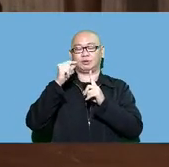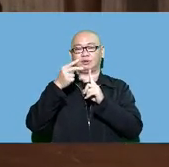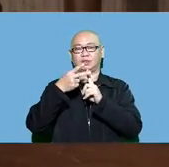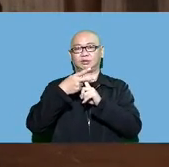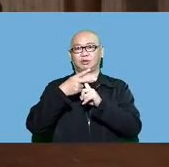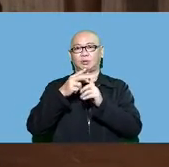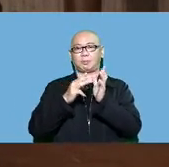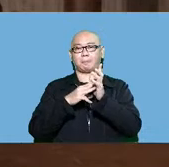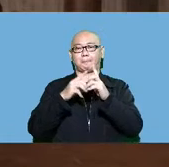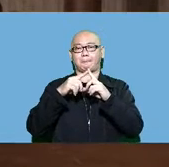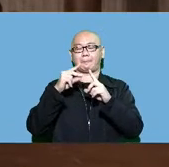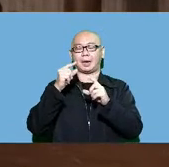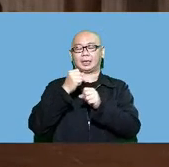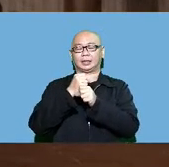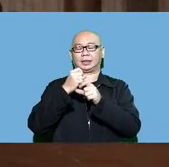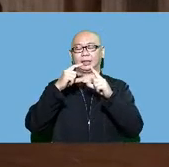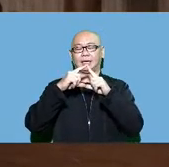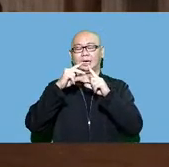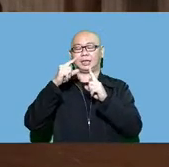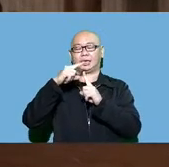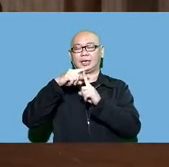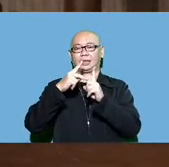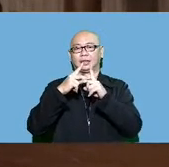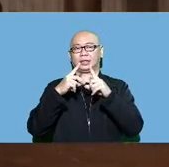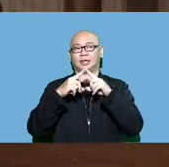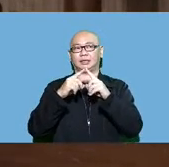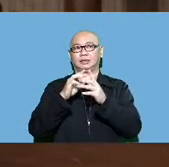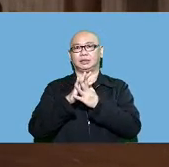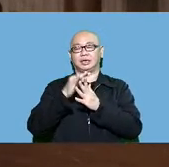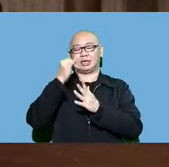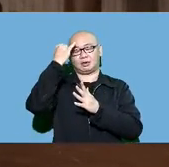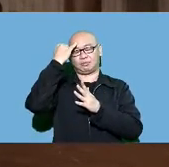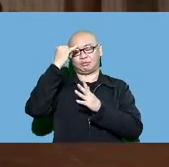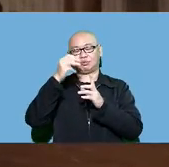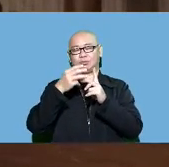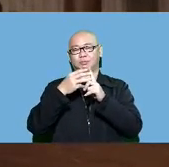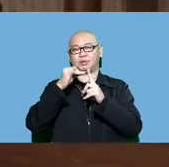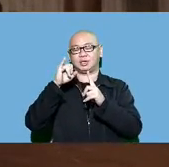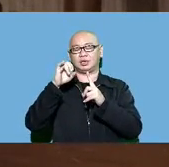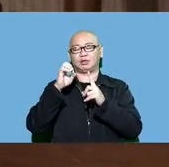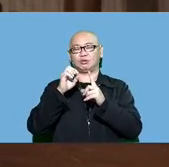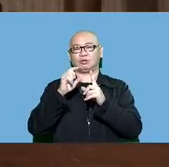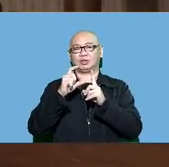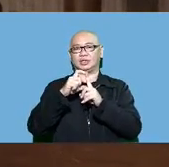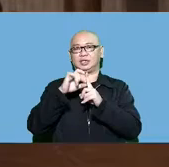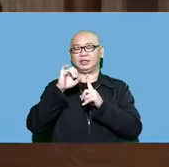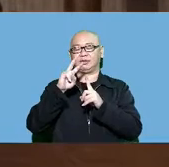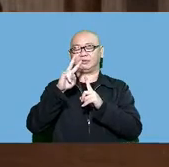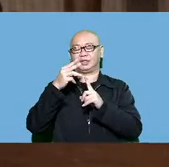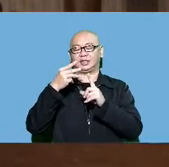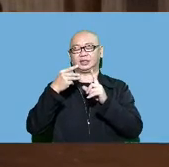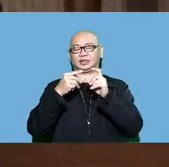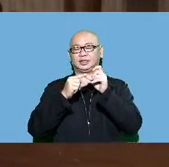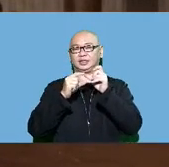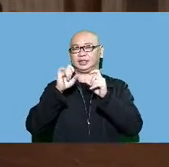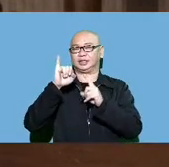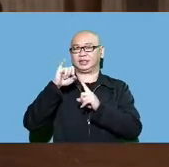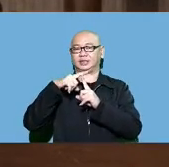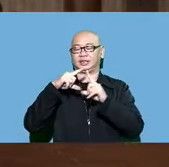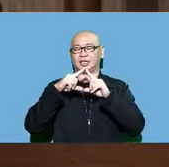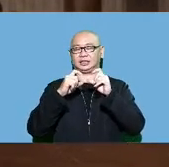SSC MSI sebagai profesor dalam bidang ilmu biodiversitas pada Fakultas Matematika dan Ilmu Pengetahuan